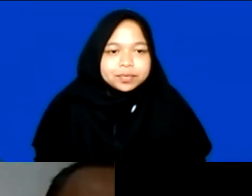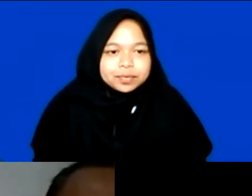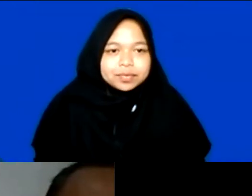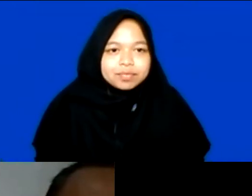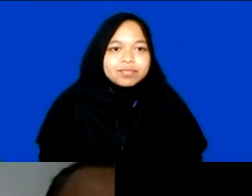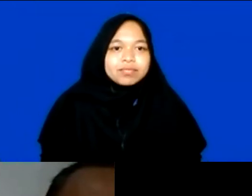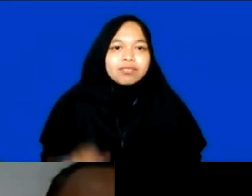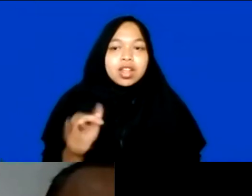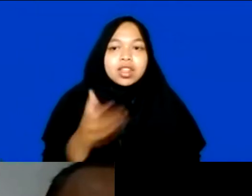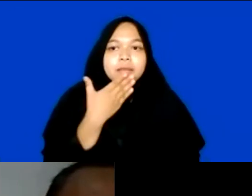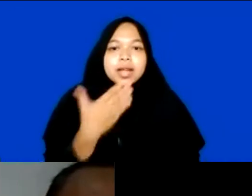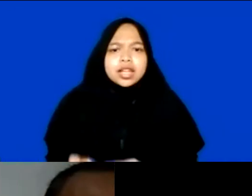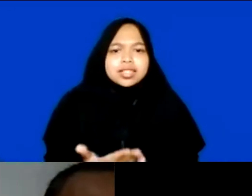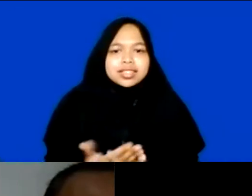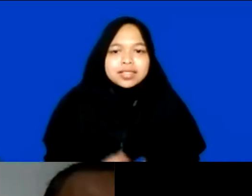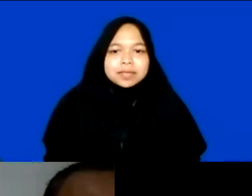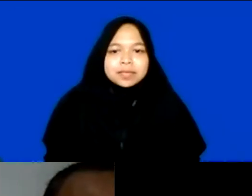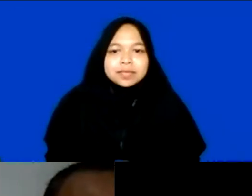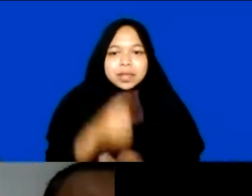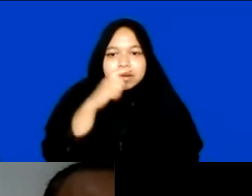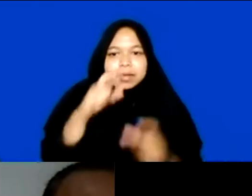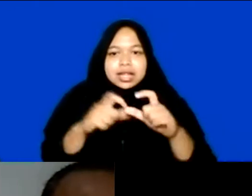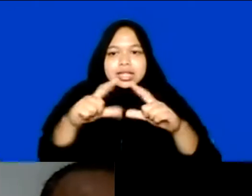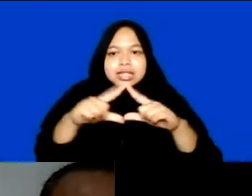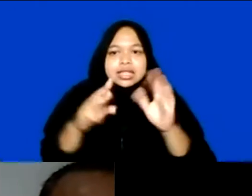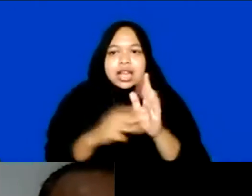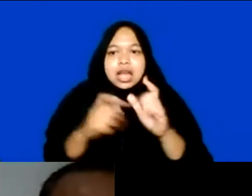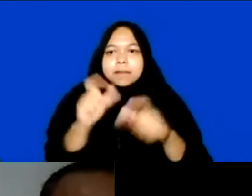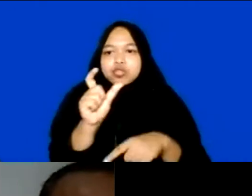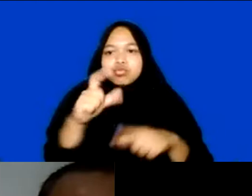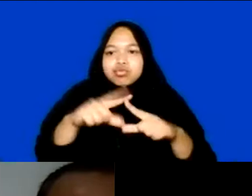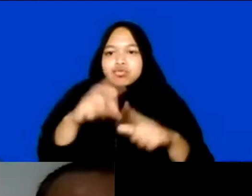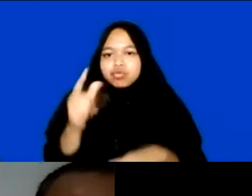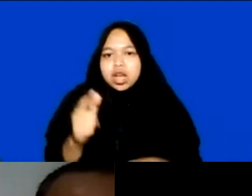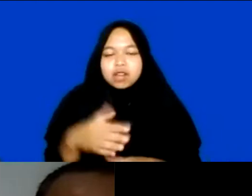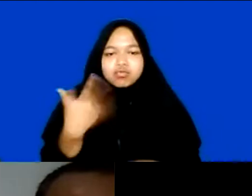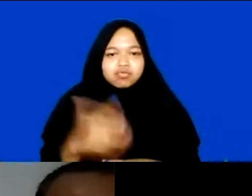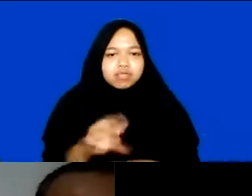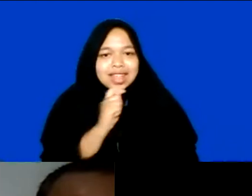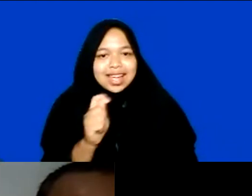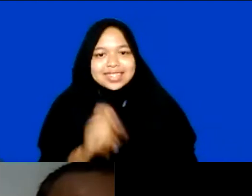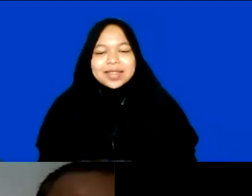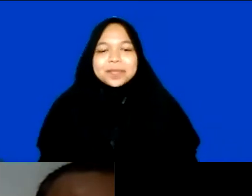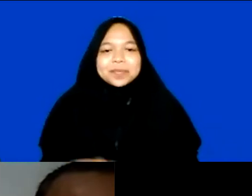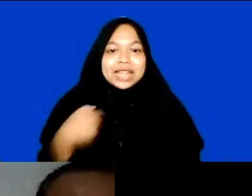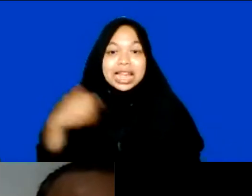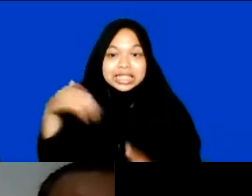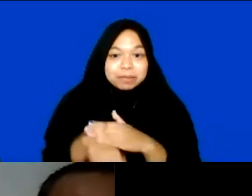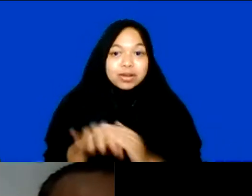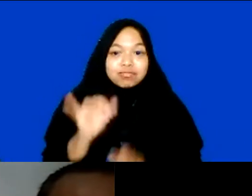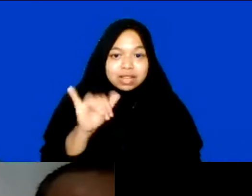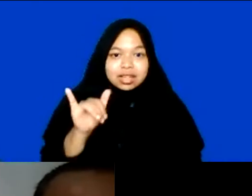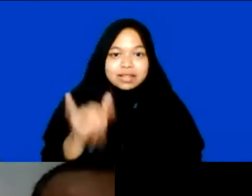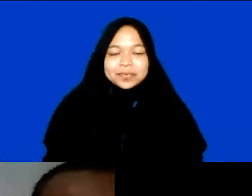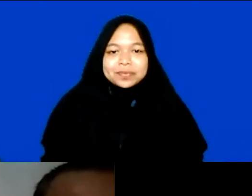Oke, terima kasih Mas Bapak Samsuar yang telah menyampaikan pertanyaannya. Kita save dulu nggih. Dua pertanyaan